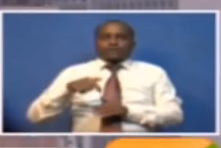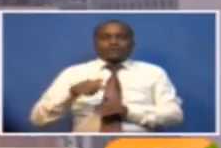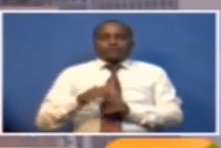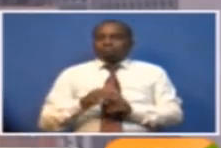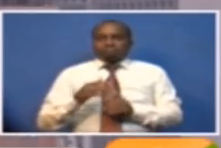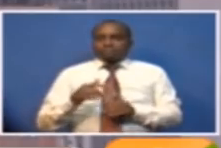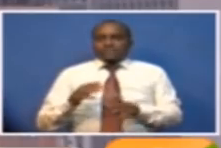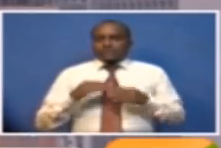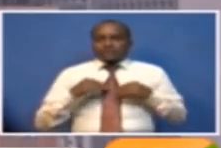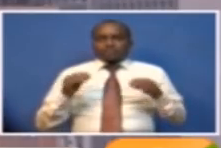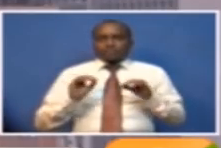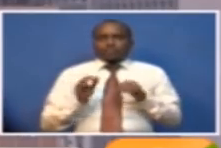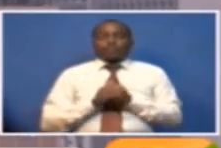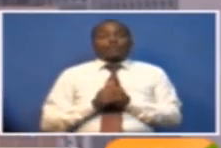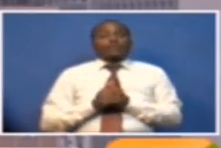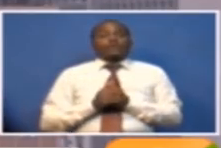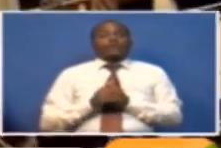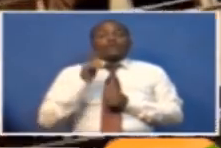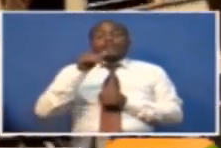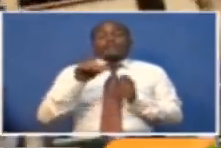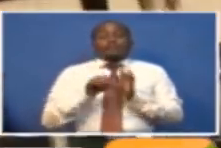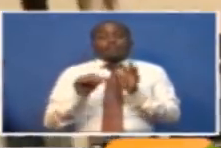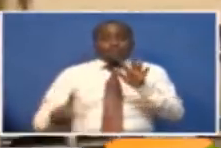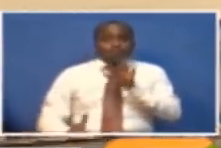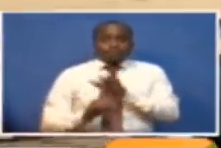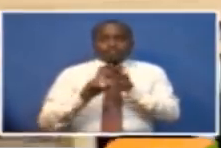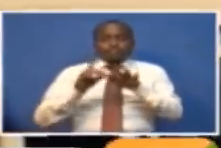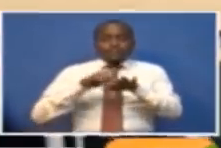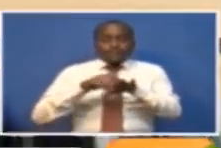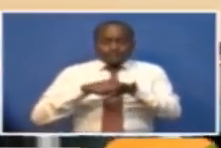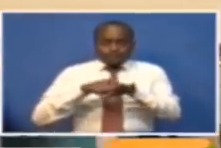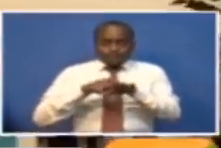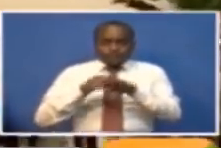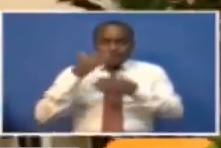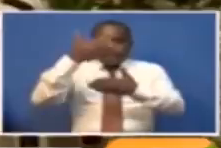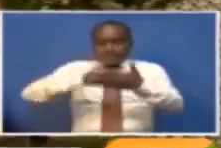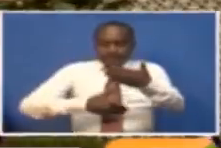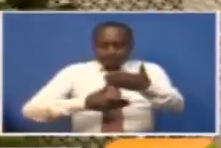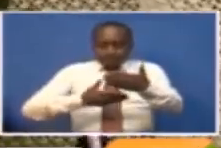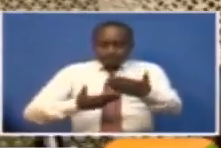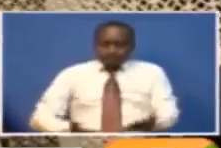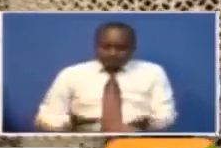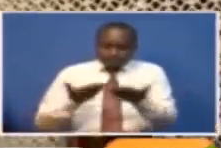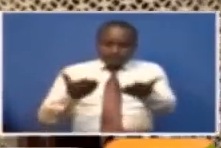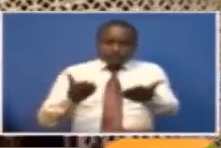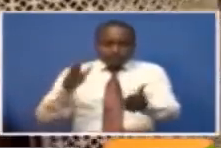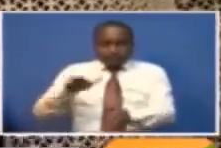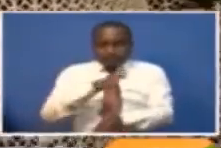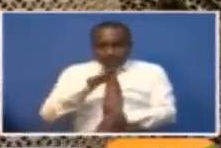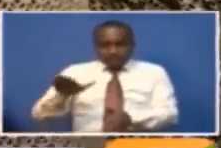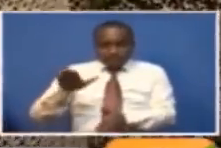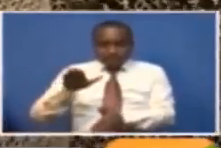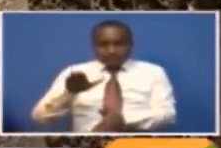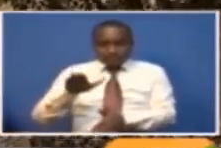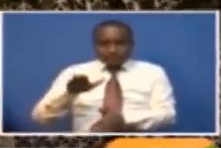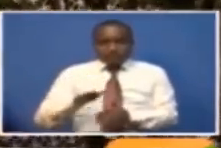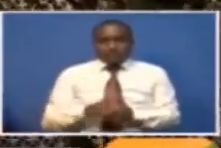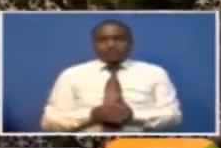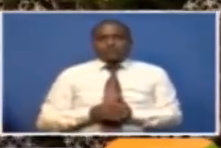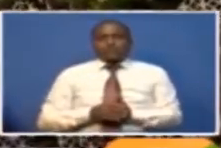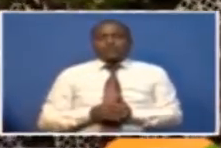Madai ya ulaji rushwa yalichipuka pindi tu ripoti iliyowasilishwa bungeni na mwenyekiti wa kamati ya biashara Kanini